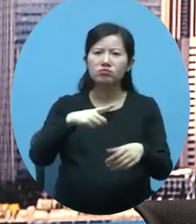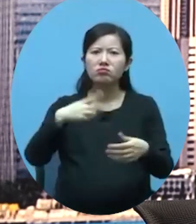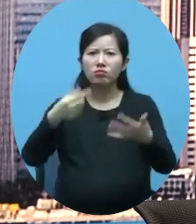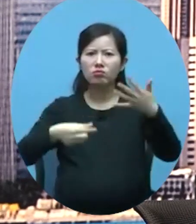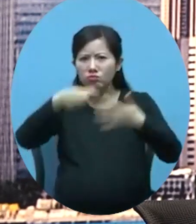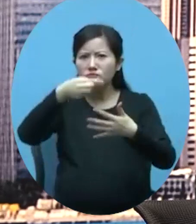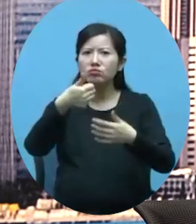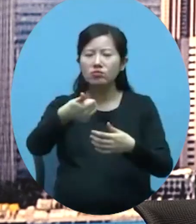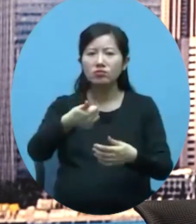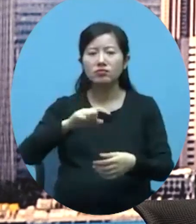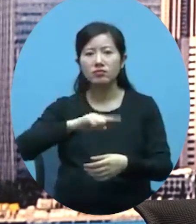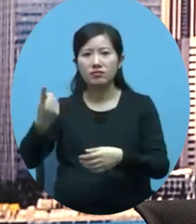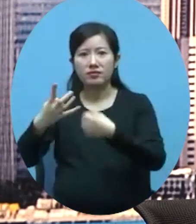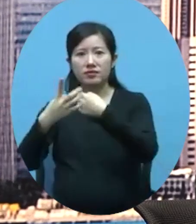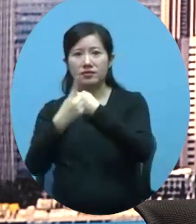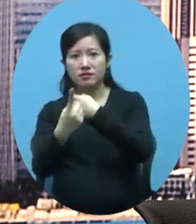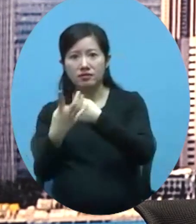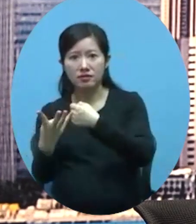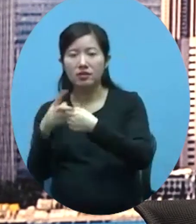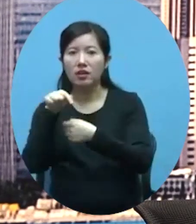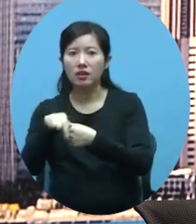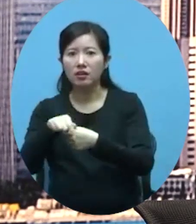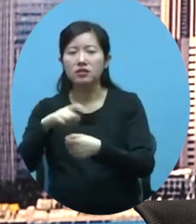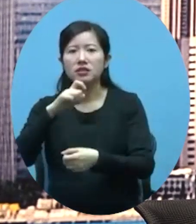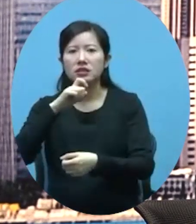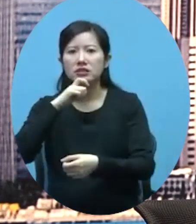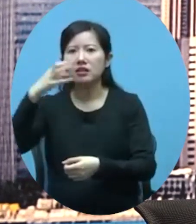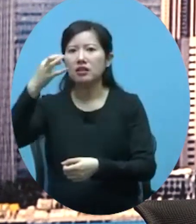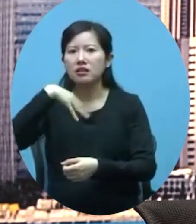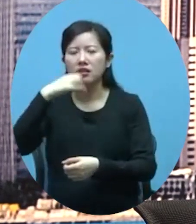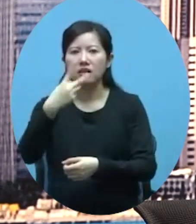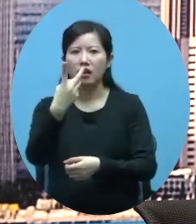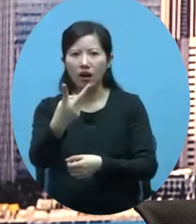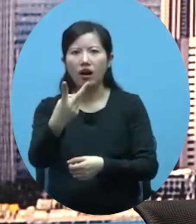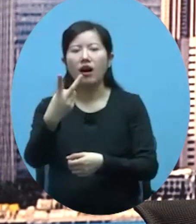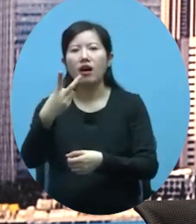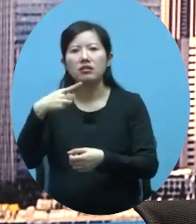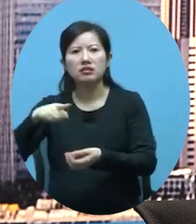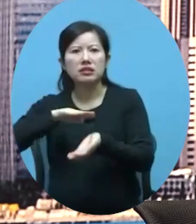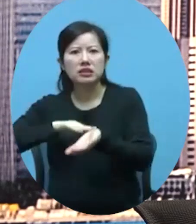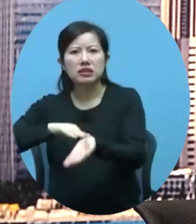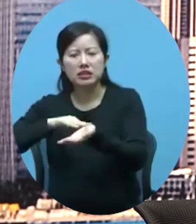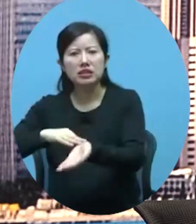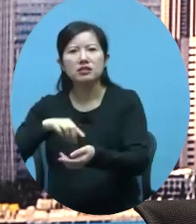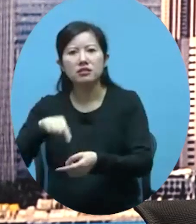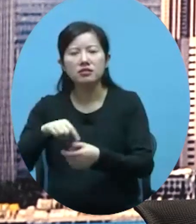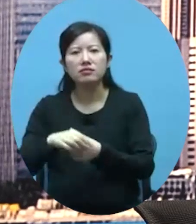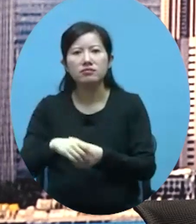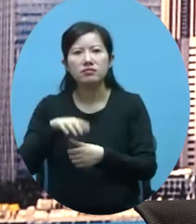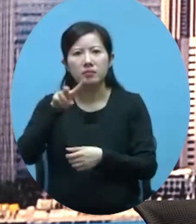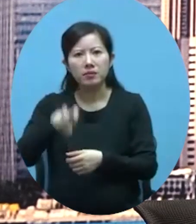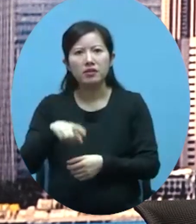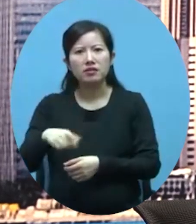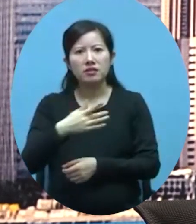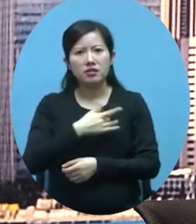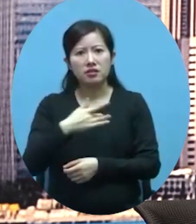另外第14位病人入院之后就用了2个抗病毒的治疗也看到肺部